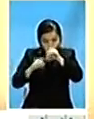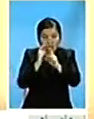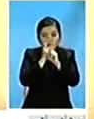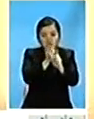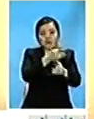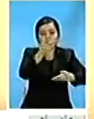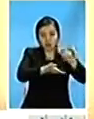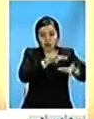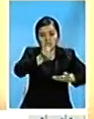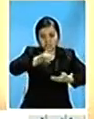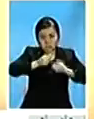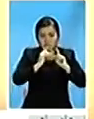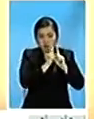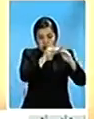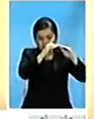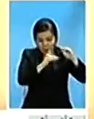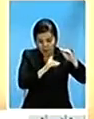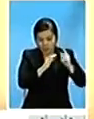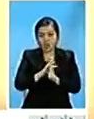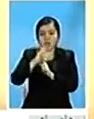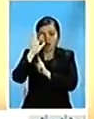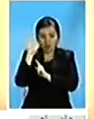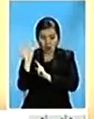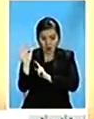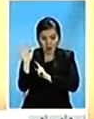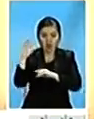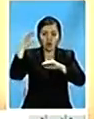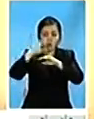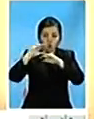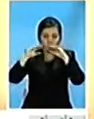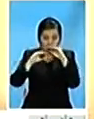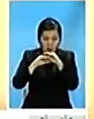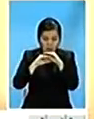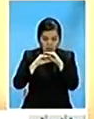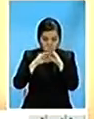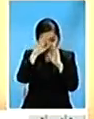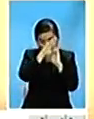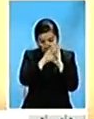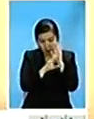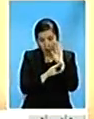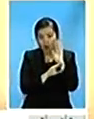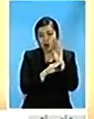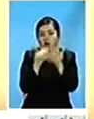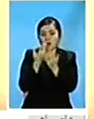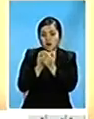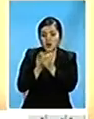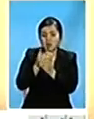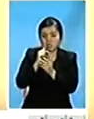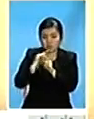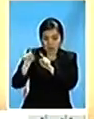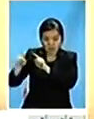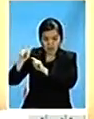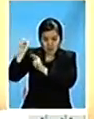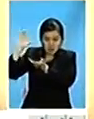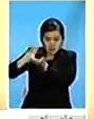ดที่ลดลง 5. โครงการหรือรายการที่สามารถใช้เงินจากแหล่งอื่นนอกเหนือ